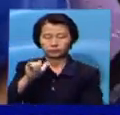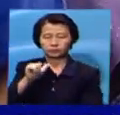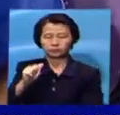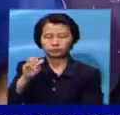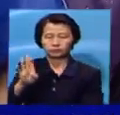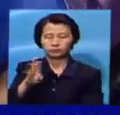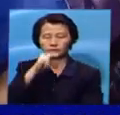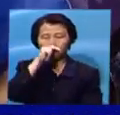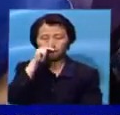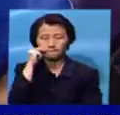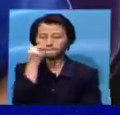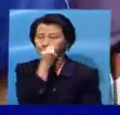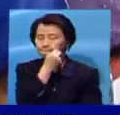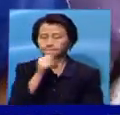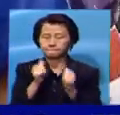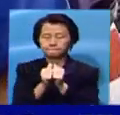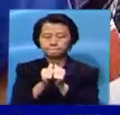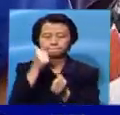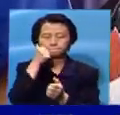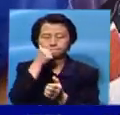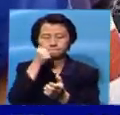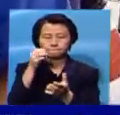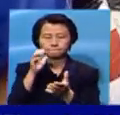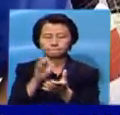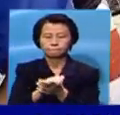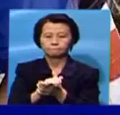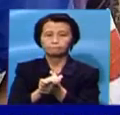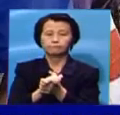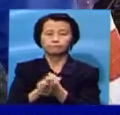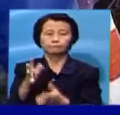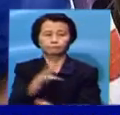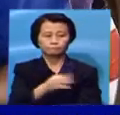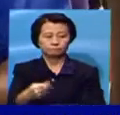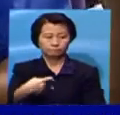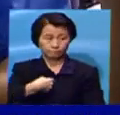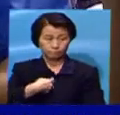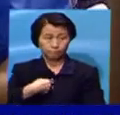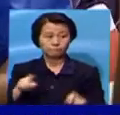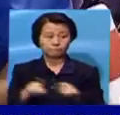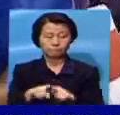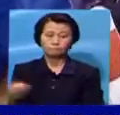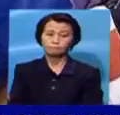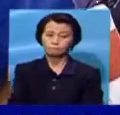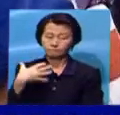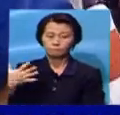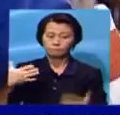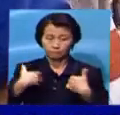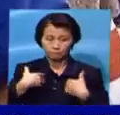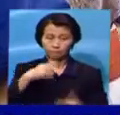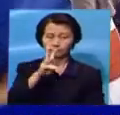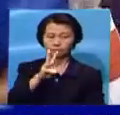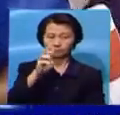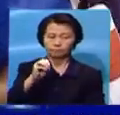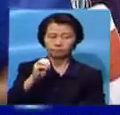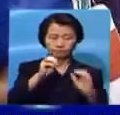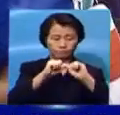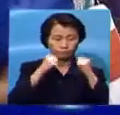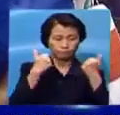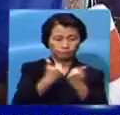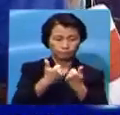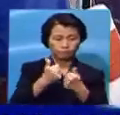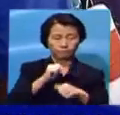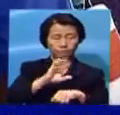Mohamad Najib Tun Razak bersama isterinya da seri Ros mansor dan saya juga tur difahamkan terdapat 60 persatuan atau